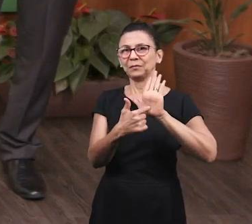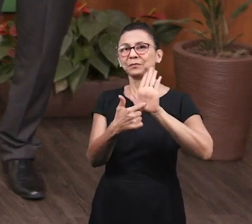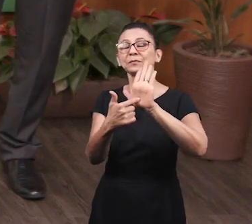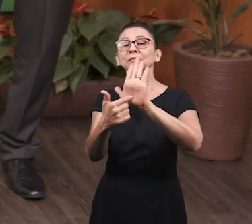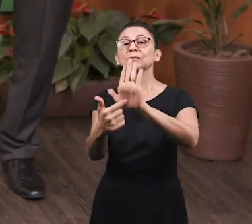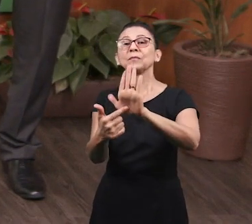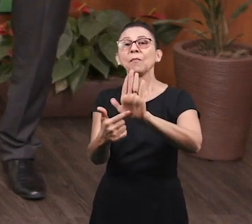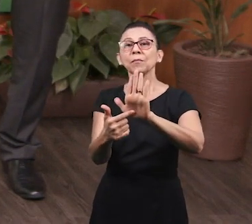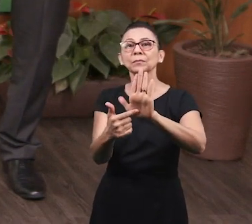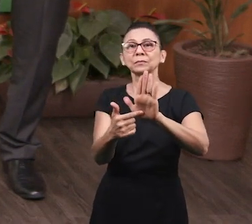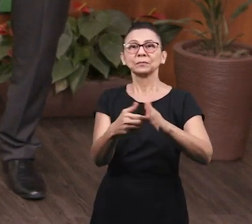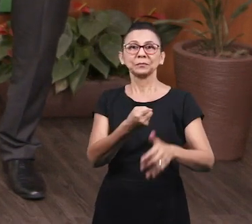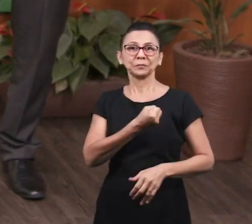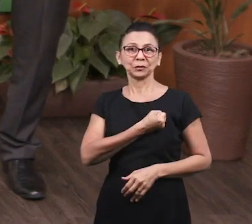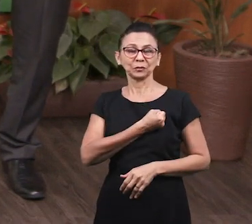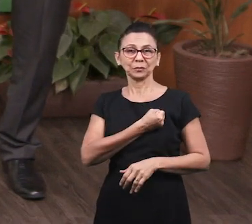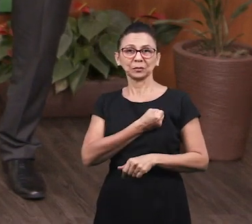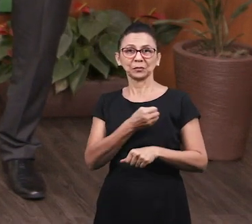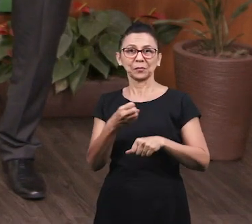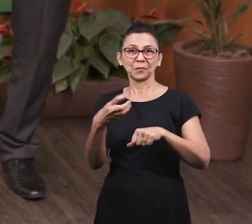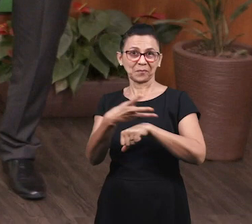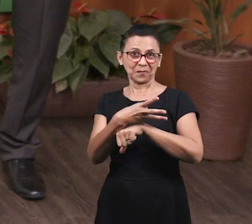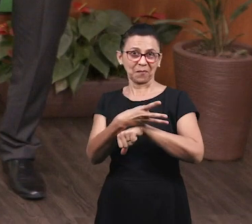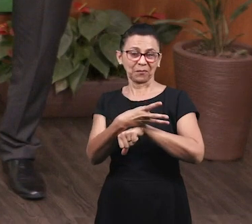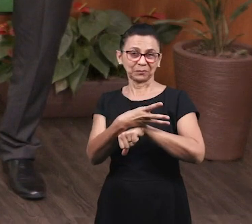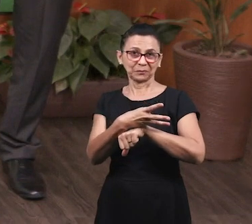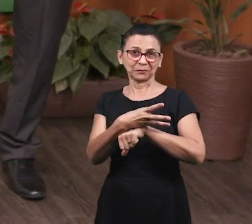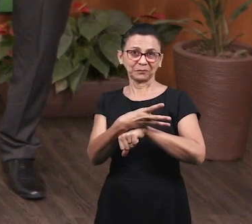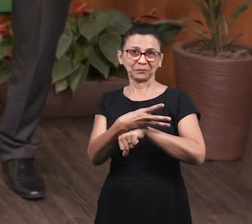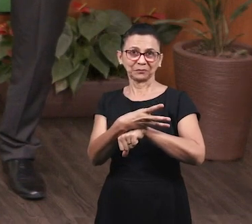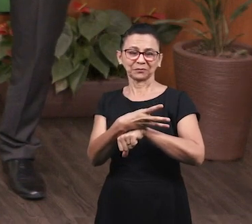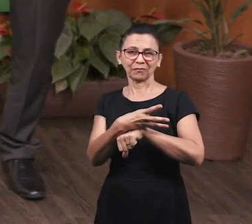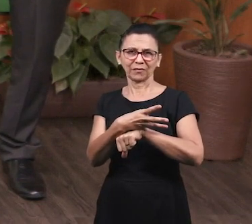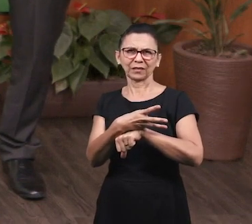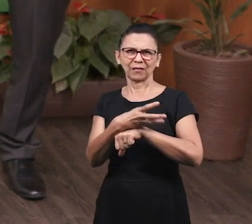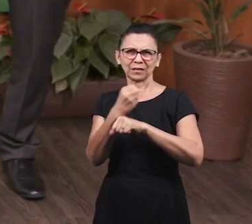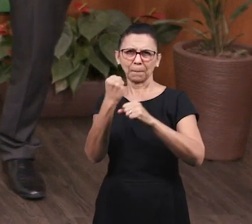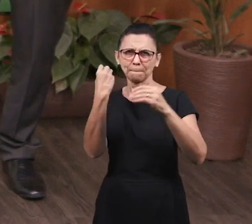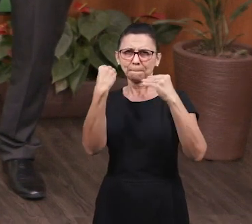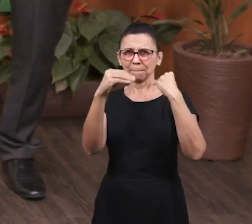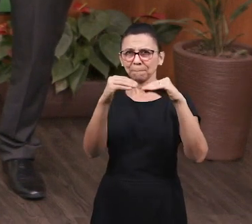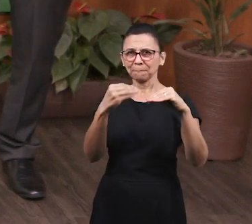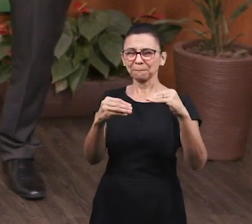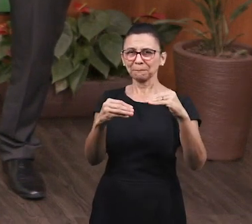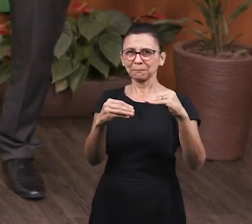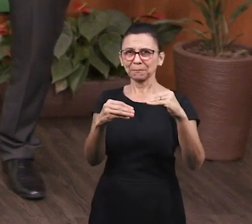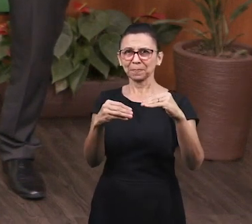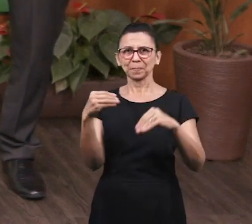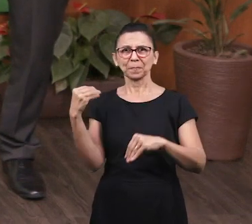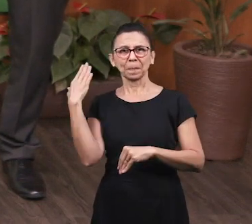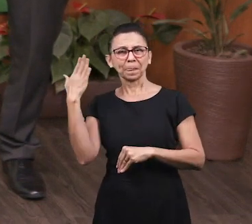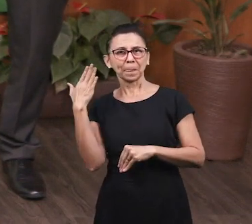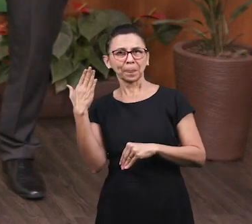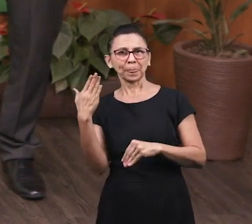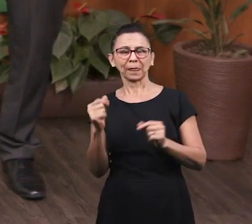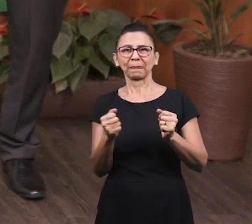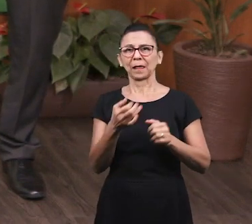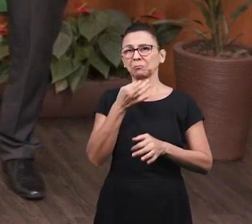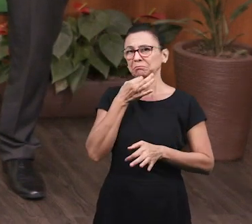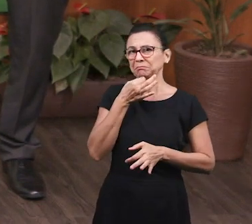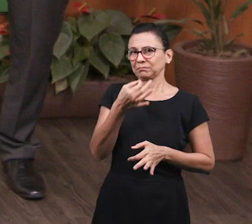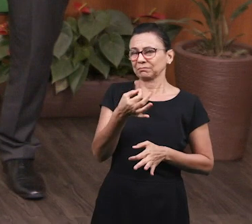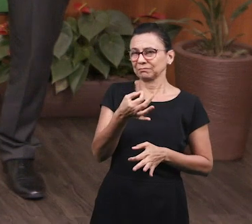code et vous allez être redirigé vers un numéro WhatsApp à travers lequel vous pouvez nous envoyer un message,